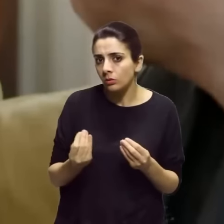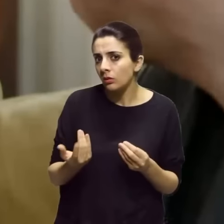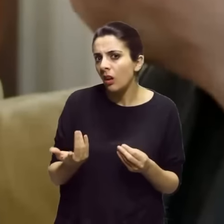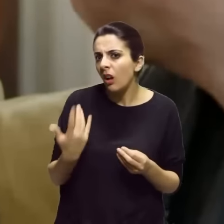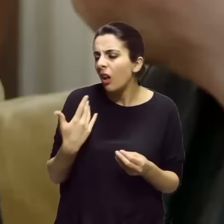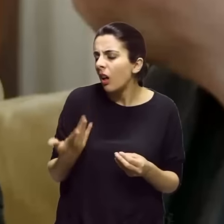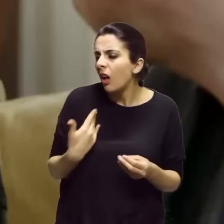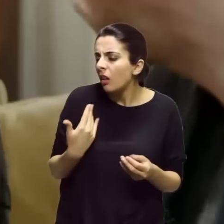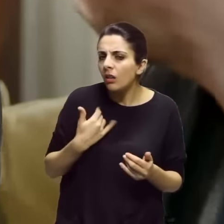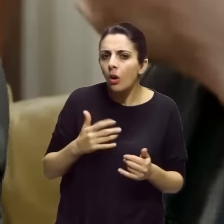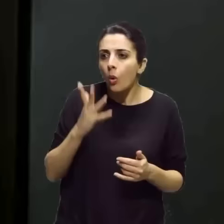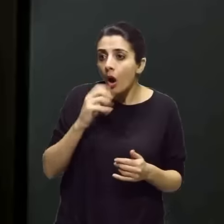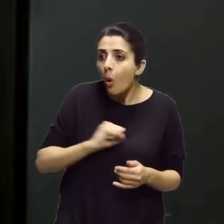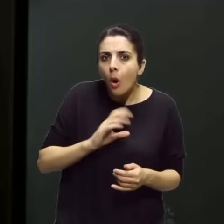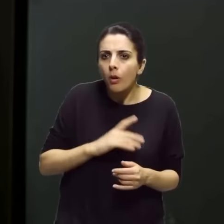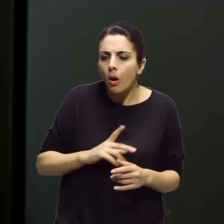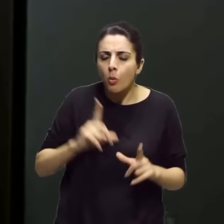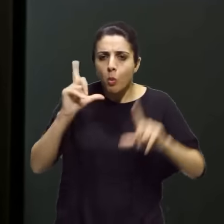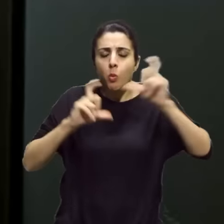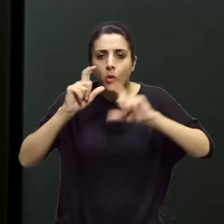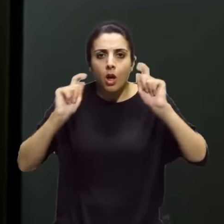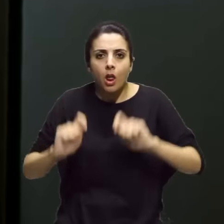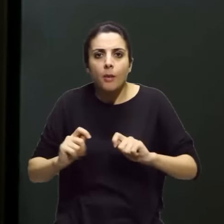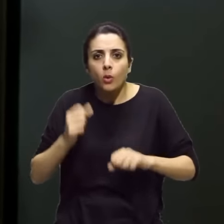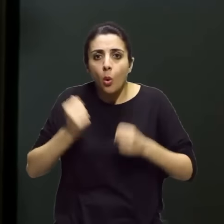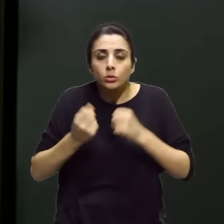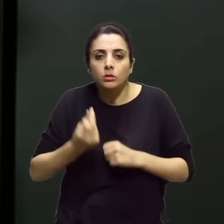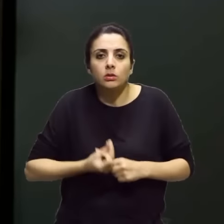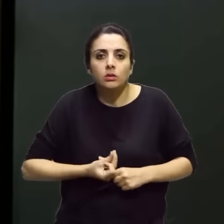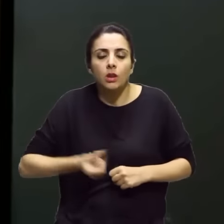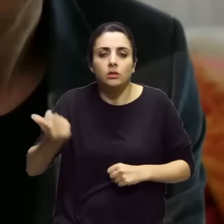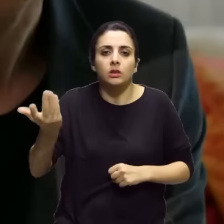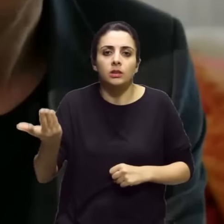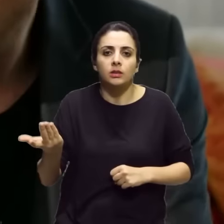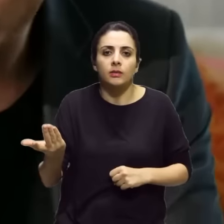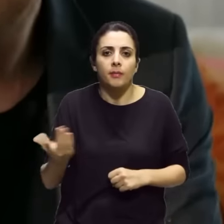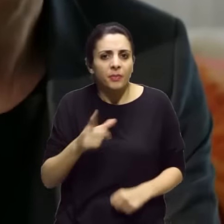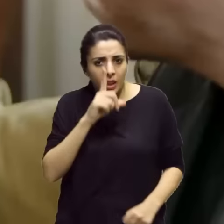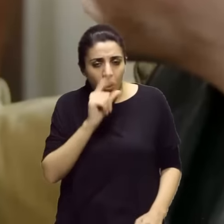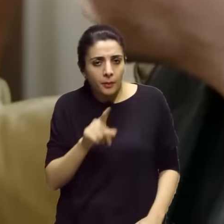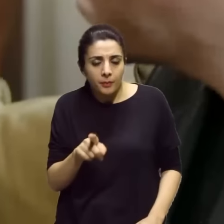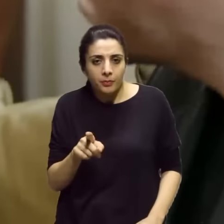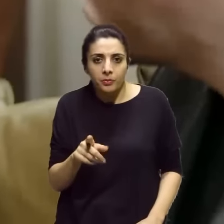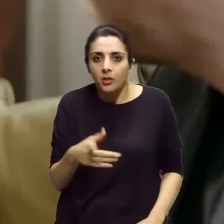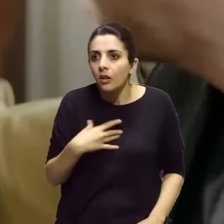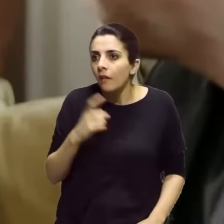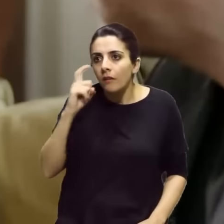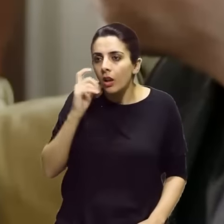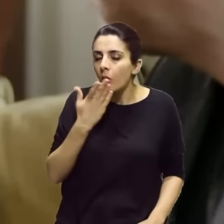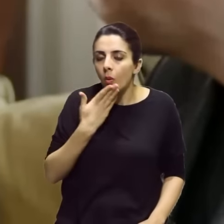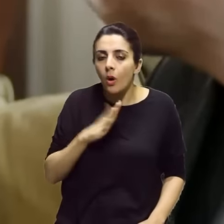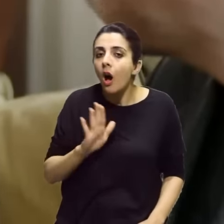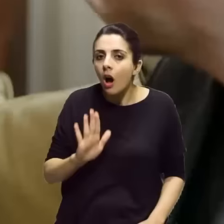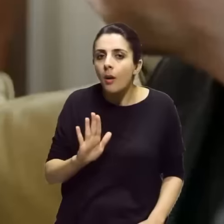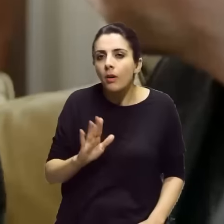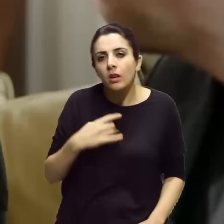öyle fütursuzca, çekinmeden böyle yolun ortasına atladı, şak şak şak şak çekti. Koşarak da kaçtı gitti sonra. Kimmiş peki o? Yani hiçbir fikrim yok.